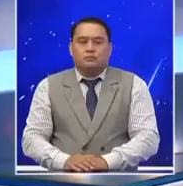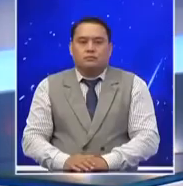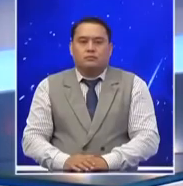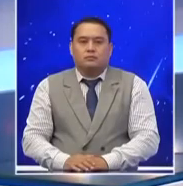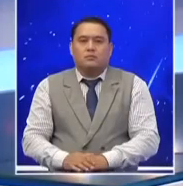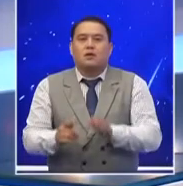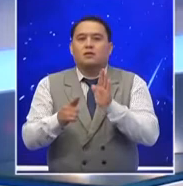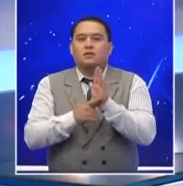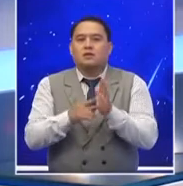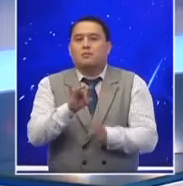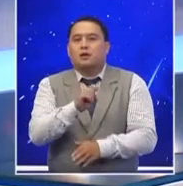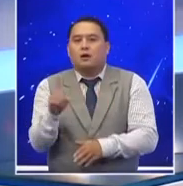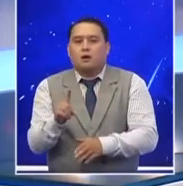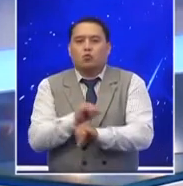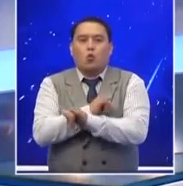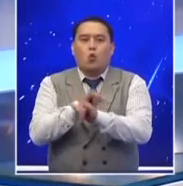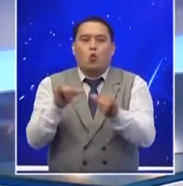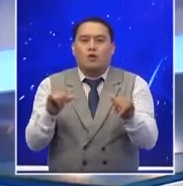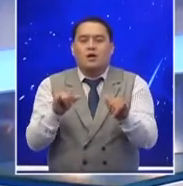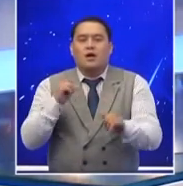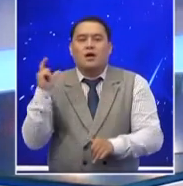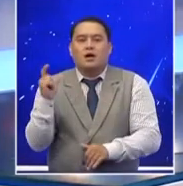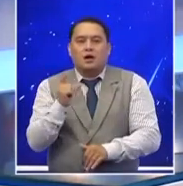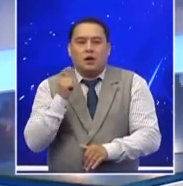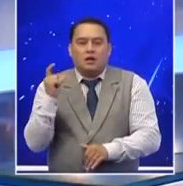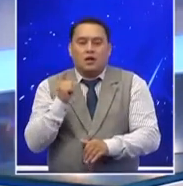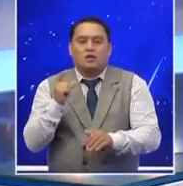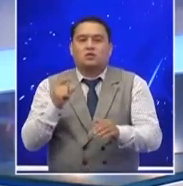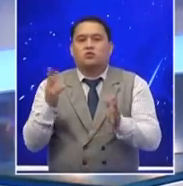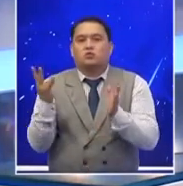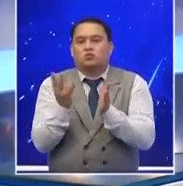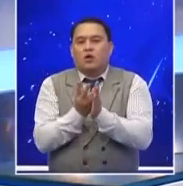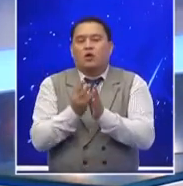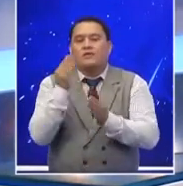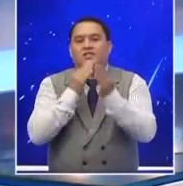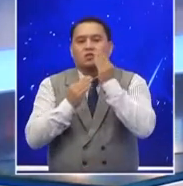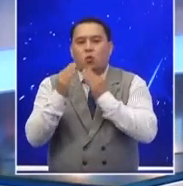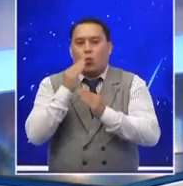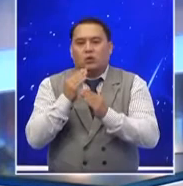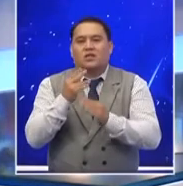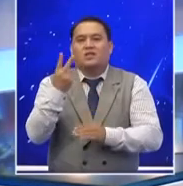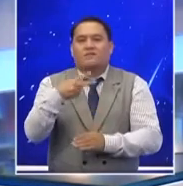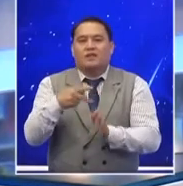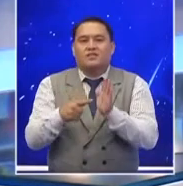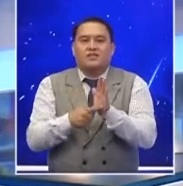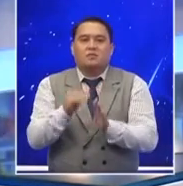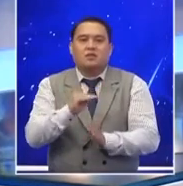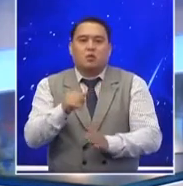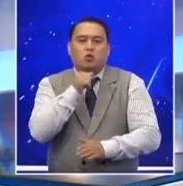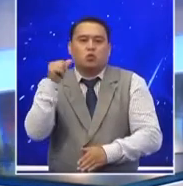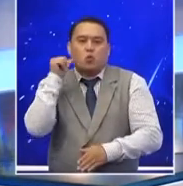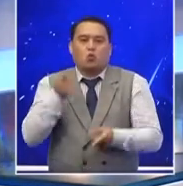В 7 раз увеличат квоты на ЭКО в Акмолинской области. В прошлом году с помощью этой квоты на свет появились 27 детей.